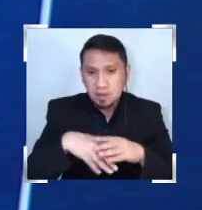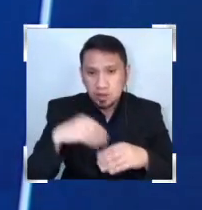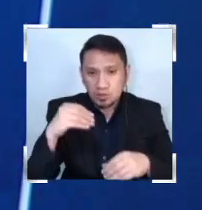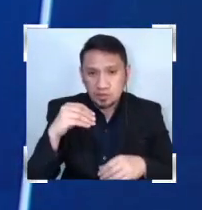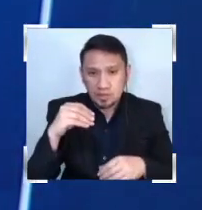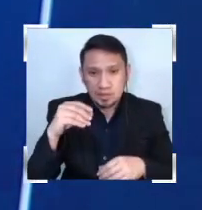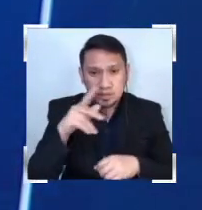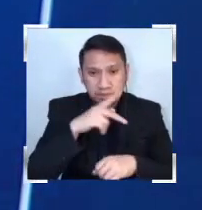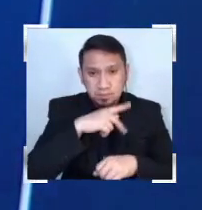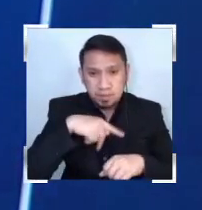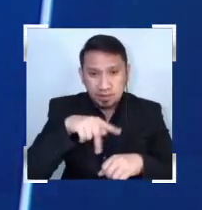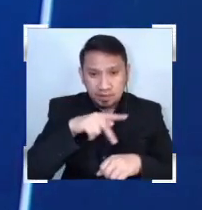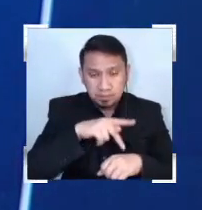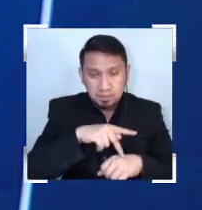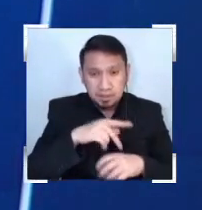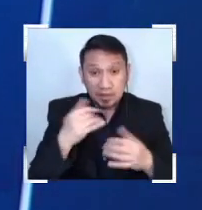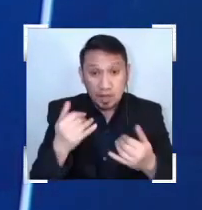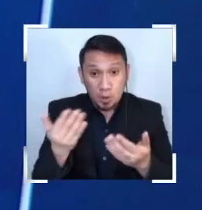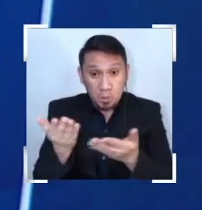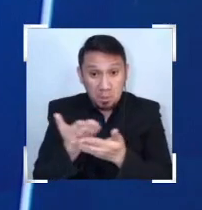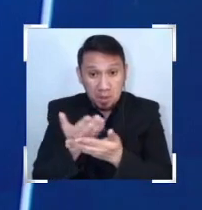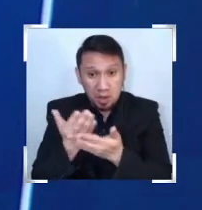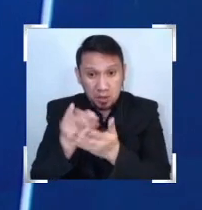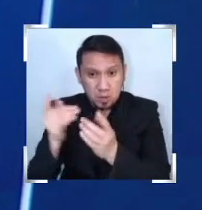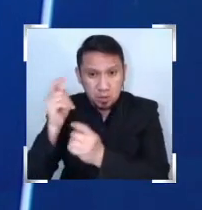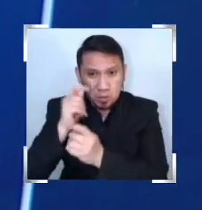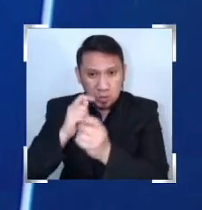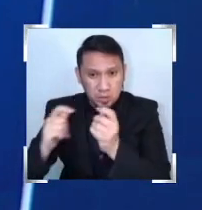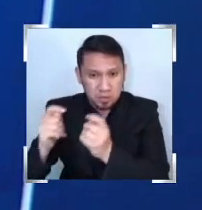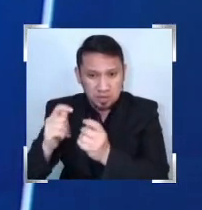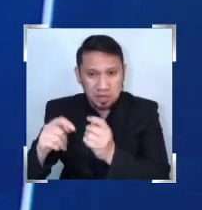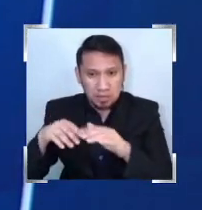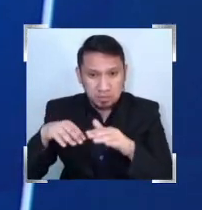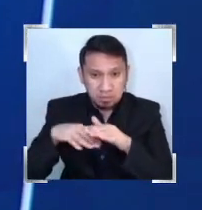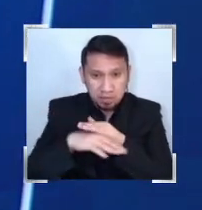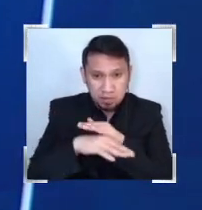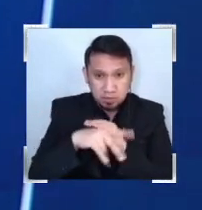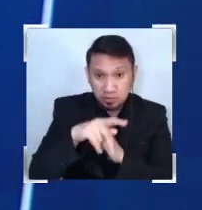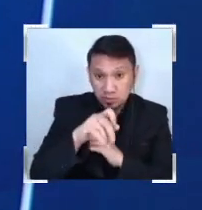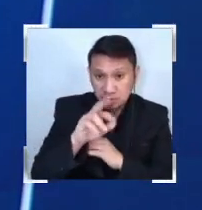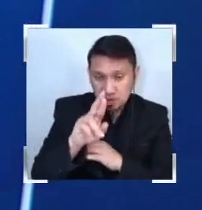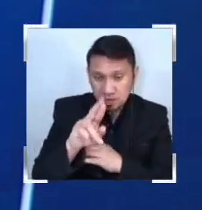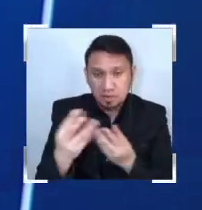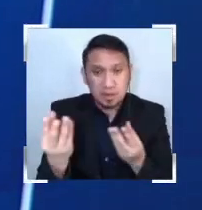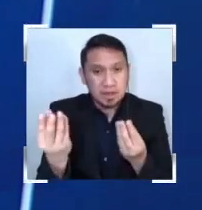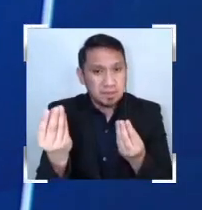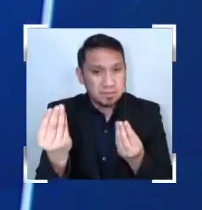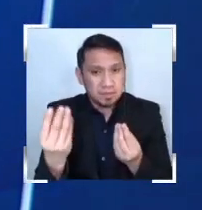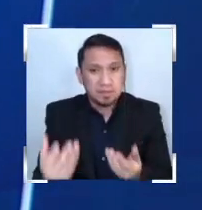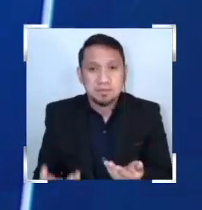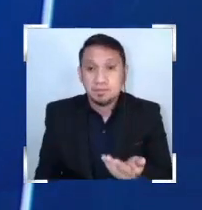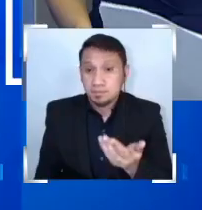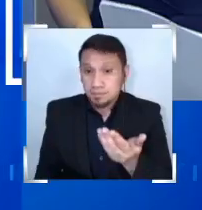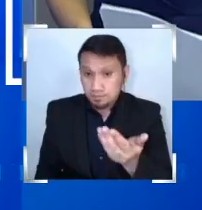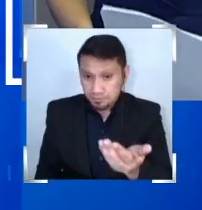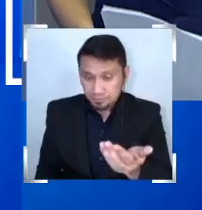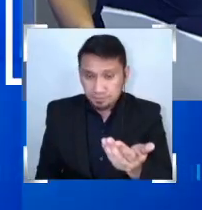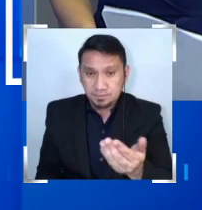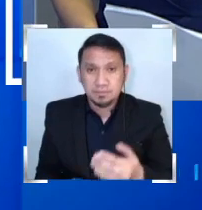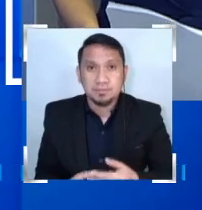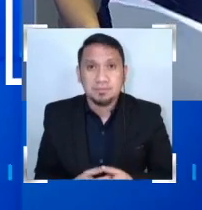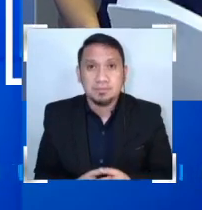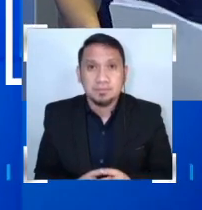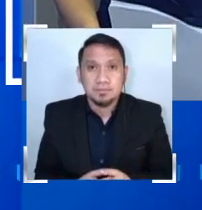inaasahang papasok ng PAR anumang oras mula ngayon. Ang latest kaugnay niyan, ihati ni GMA resident meteorologist Nathaniel